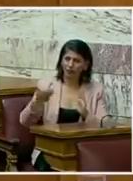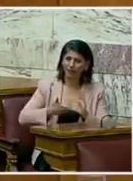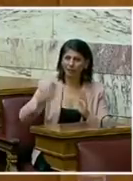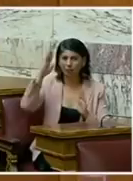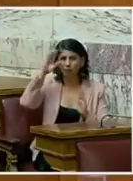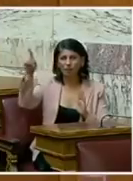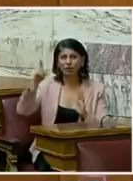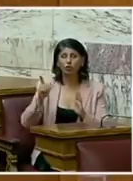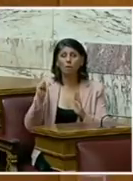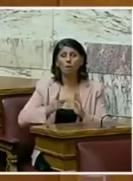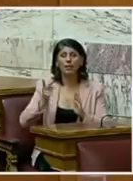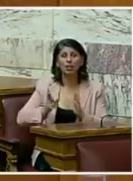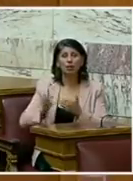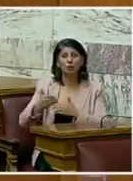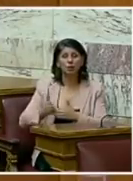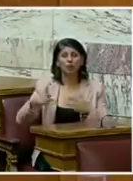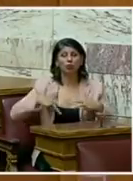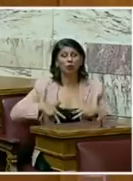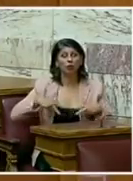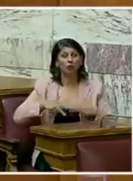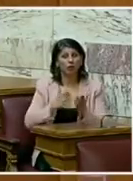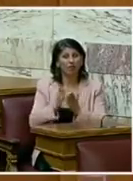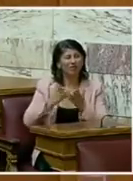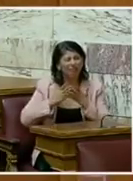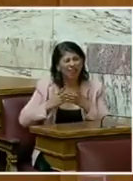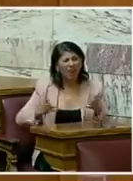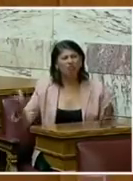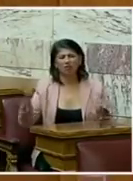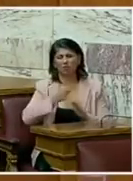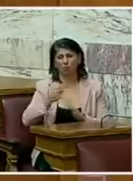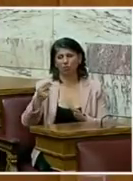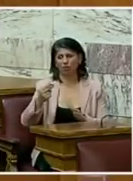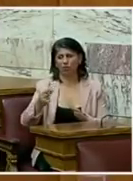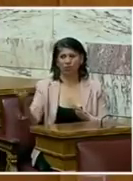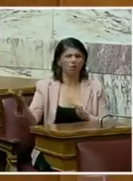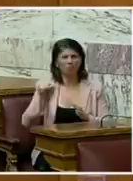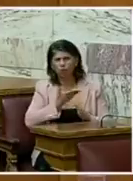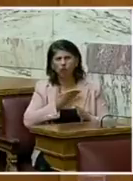το ποινικό τμήμα του Υπουργείου Δικαιοσύνης, αυτή η τεράστια υπόθεση που θα κλονίσει, λέει, το πολιτικό σύστημα.